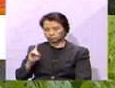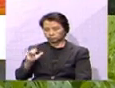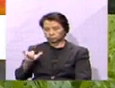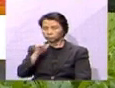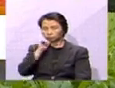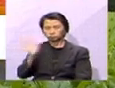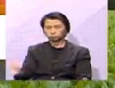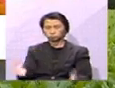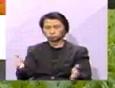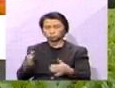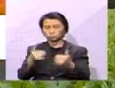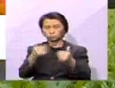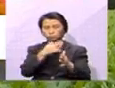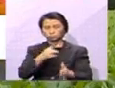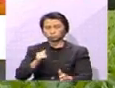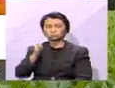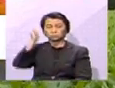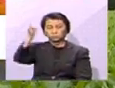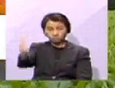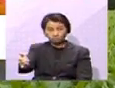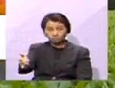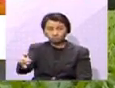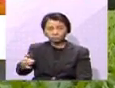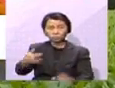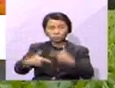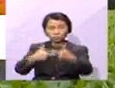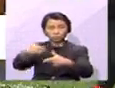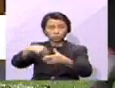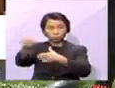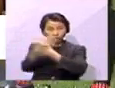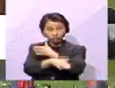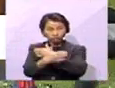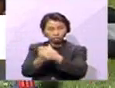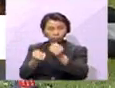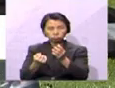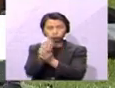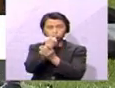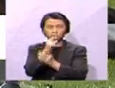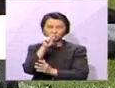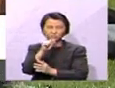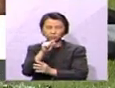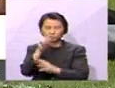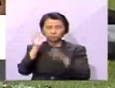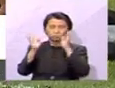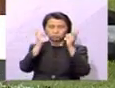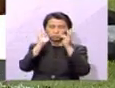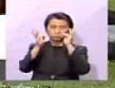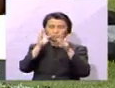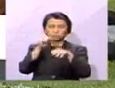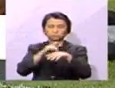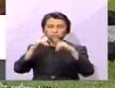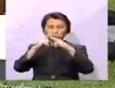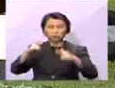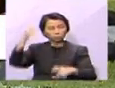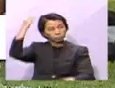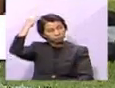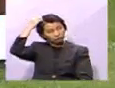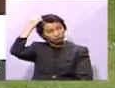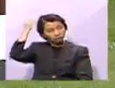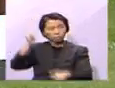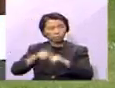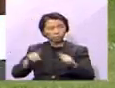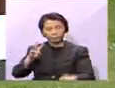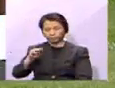tidak menggalakkan pemain Indonesia berhijrah ke Liga luar negara Mencetuskan sedikit kegusaran di kem Selangor namun jelas